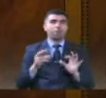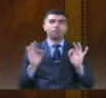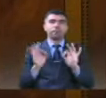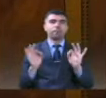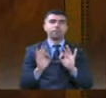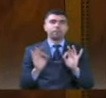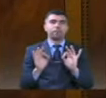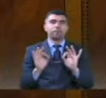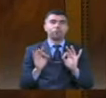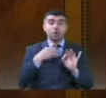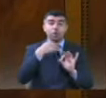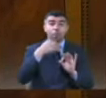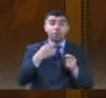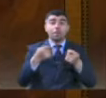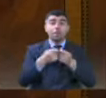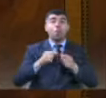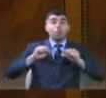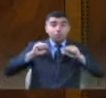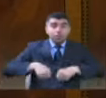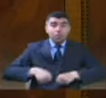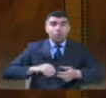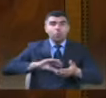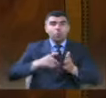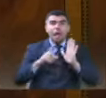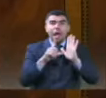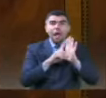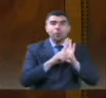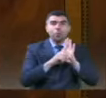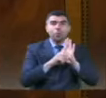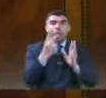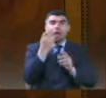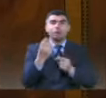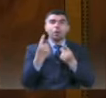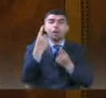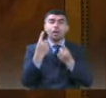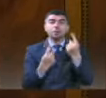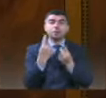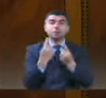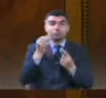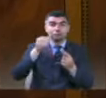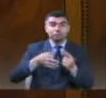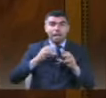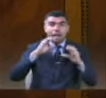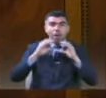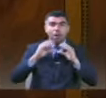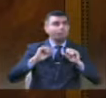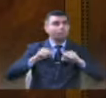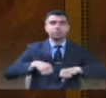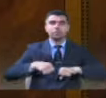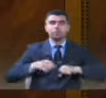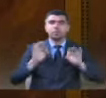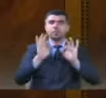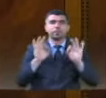ولم تتوفقوا في تنزيل مضامين الدستور 2011 فيما يخص الحوار الاجتماعي. الحوار